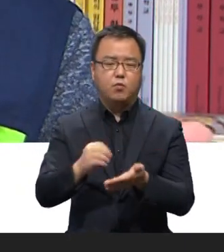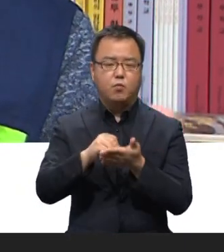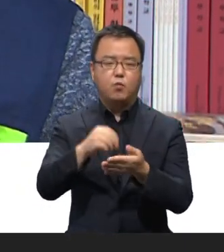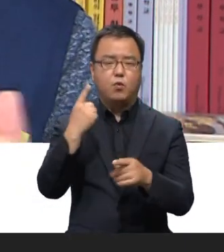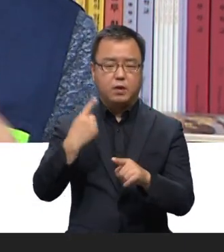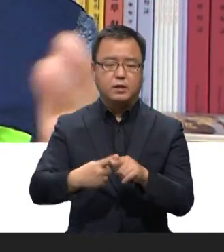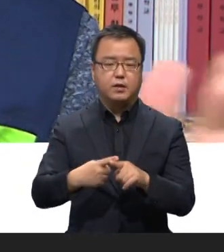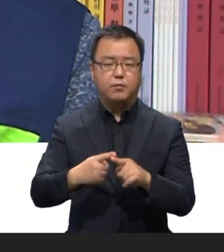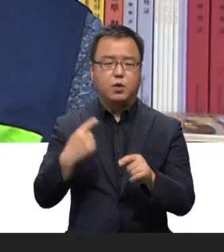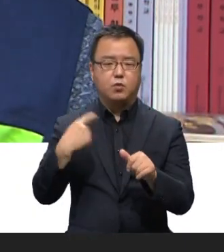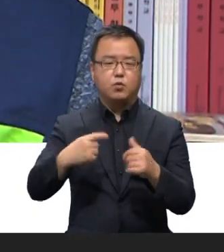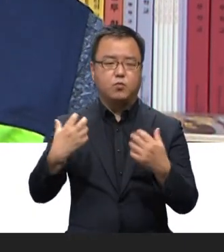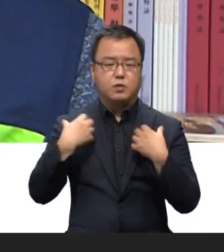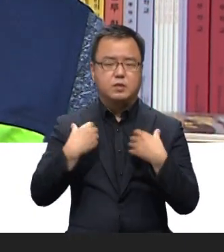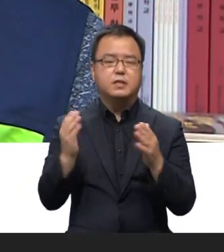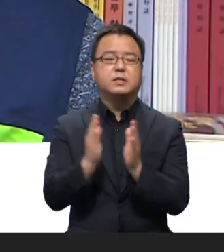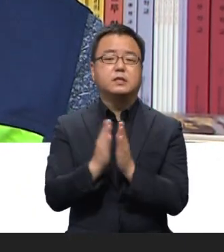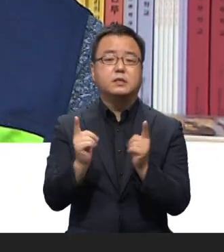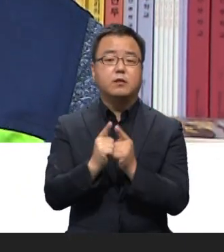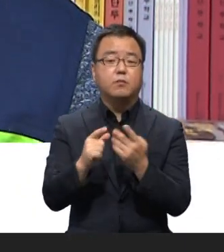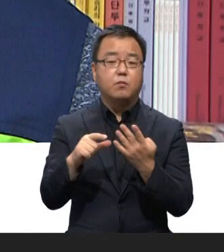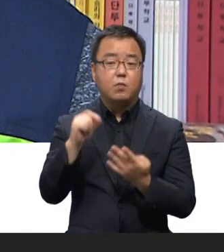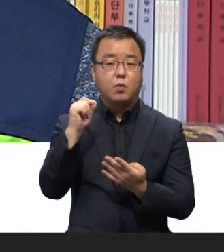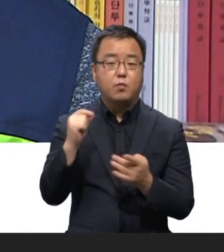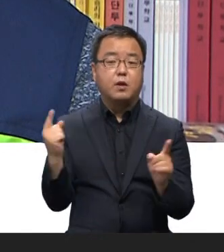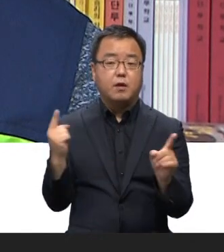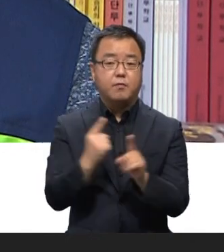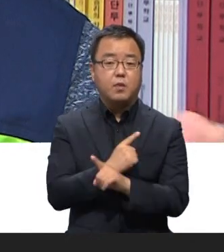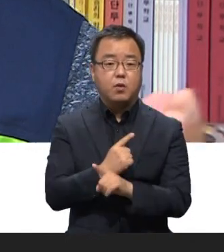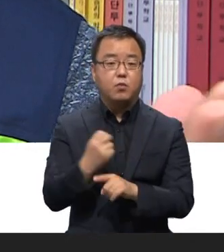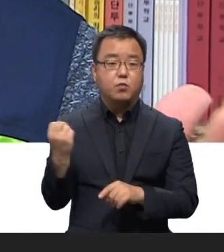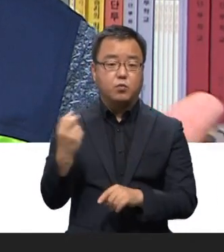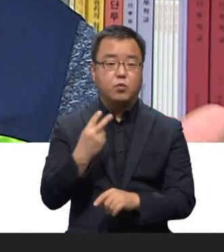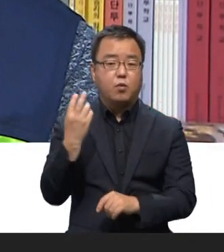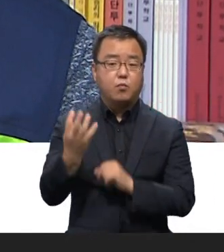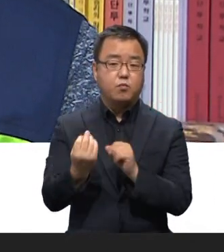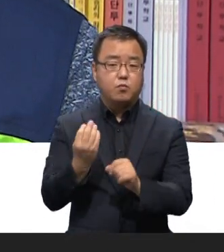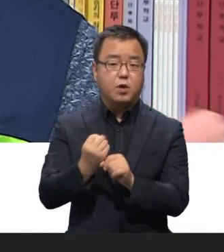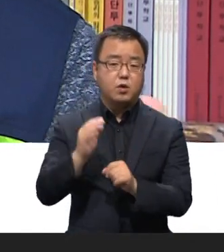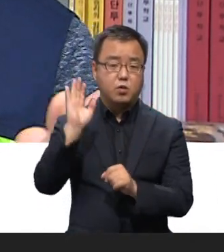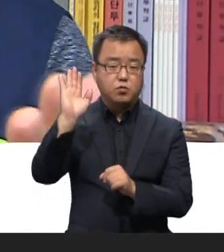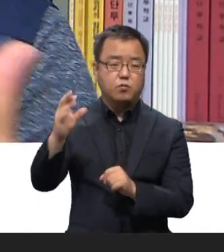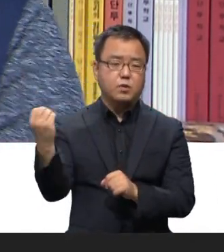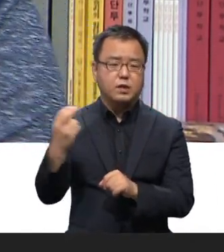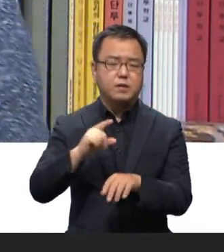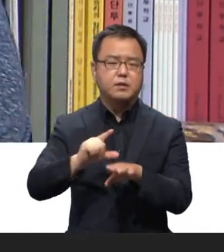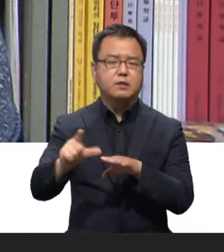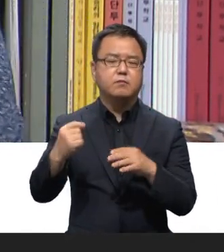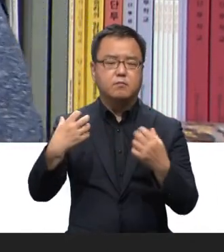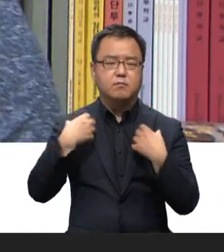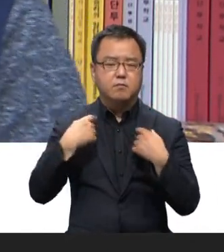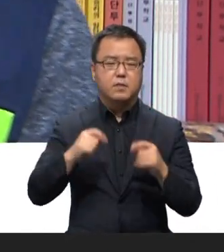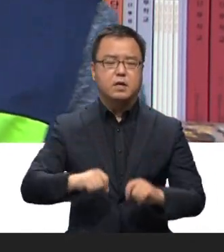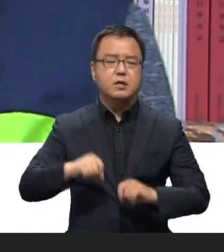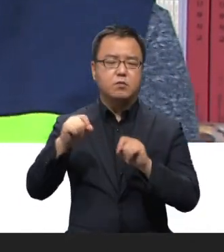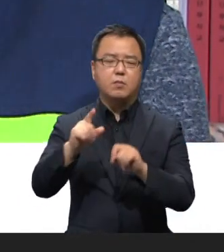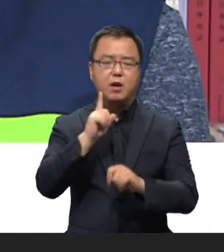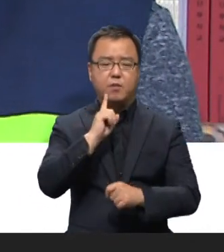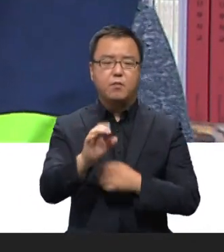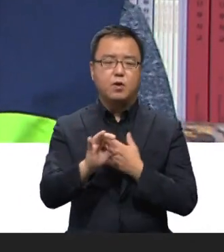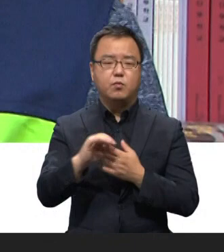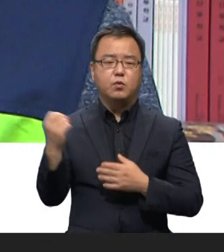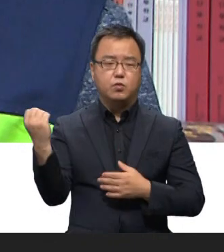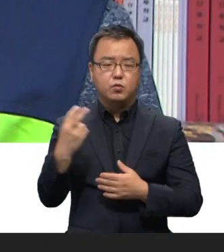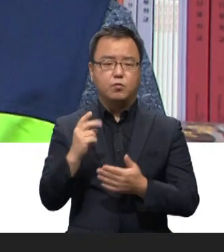교육청 직접 고용을 전환 되었습니다 그리고 또 불과 얼마 몇 년 지나지 않아서 또 뭐 지자체 이건 해야 된다 라는 목소리가 나오면 또